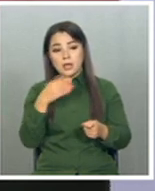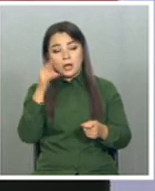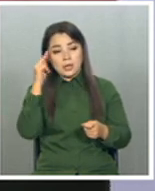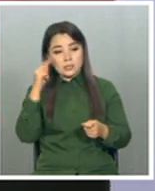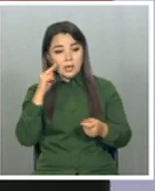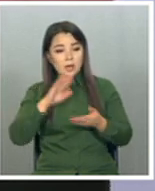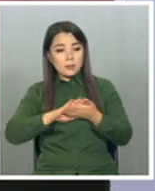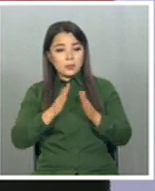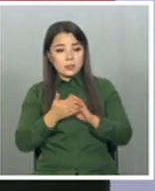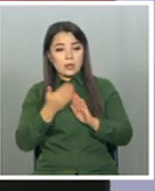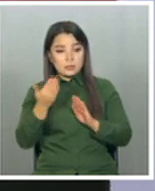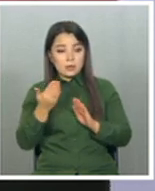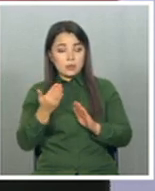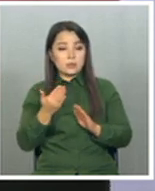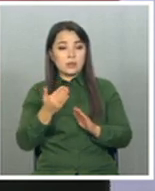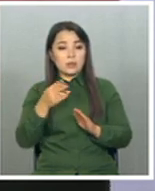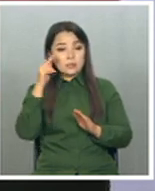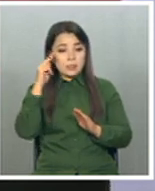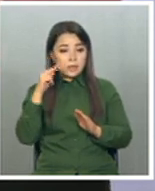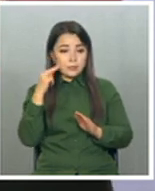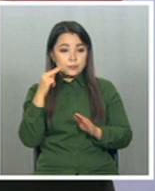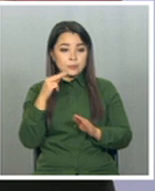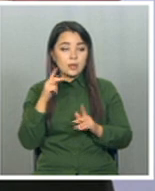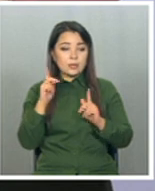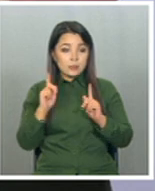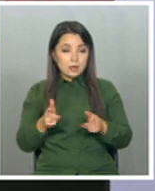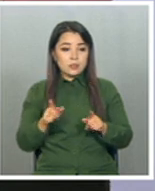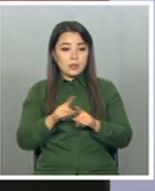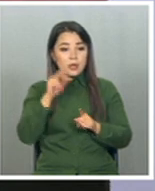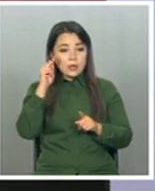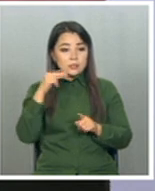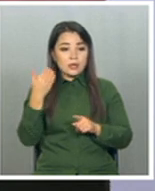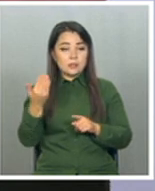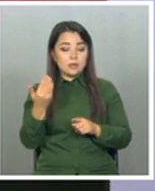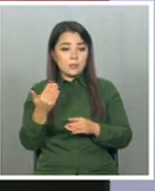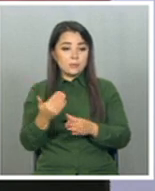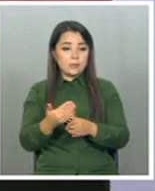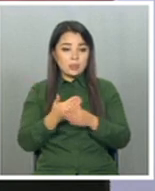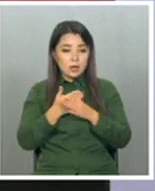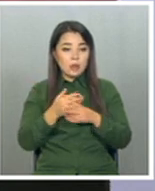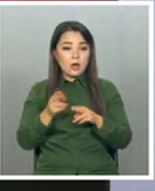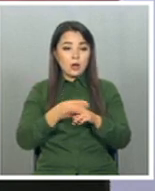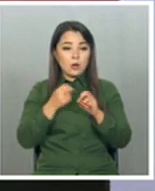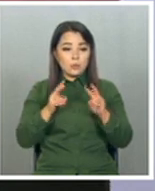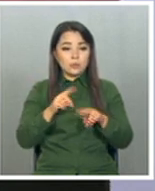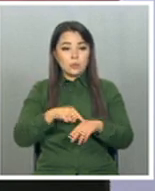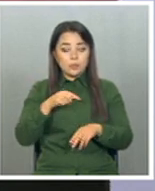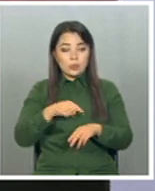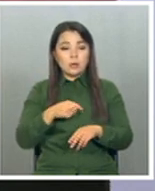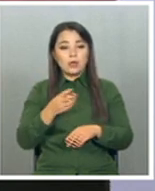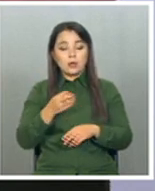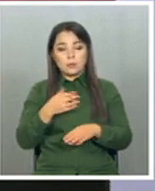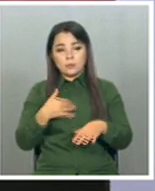келіссөз жүргізу арқылы Қытай жағынан келетін қауіпсіздікті бәсеңдетті.